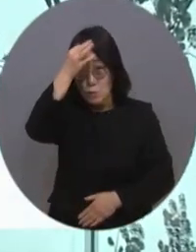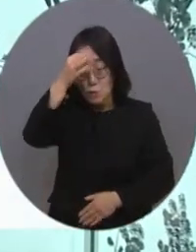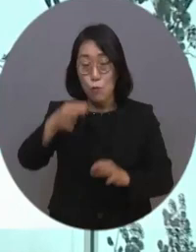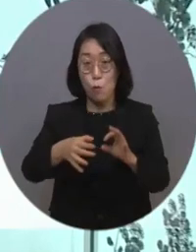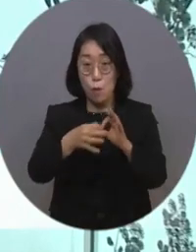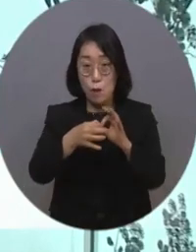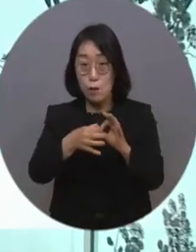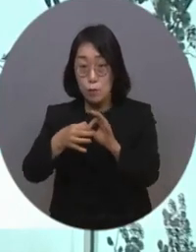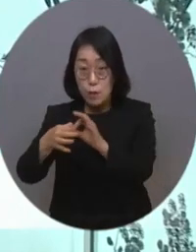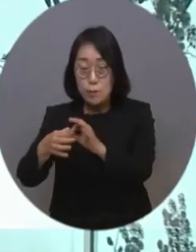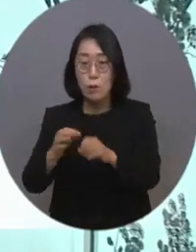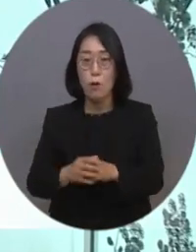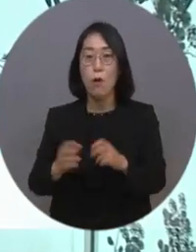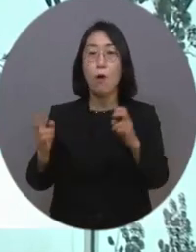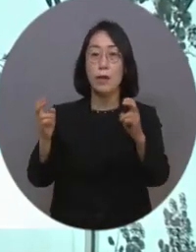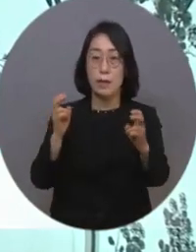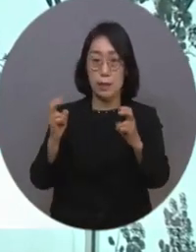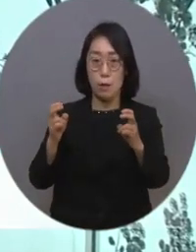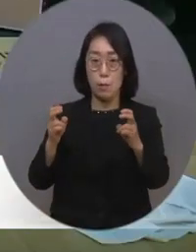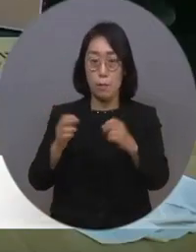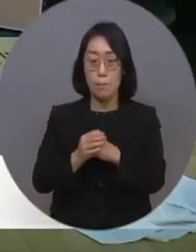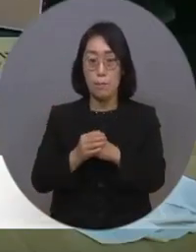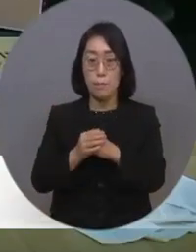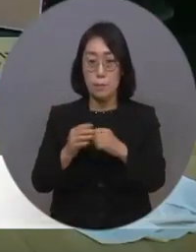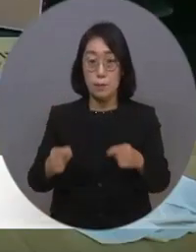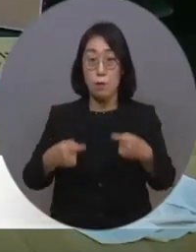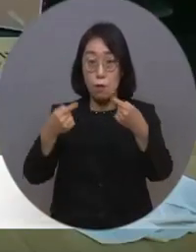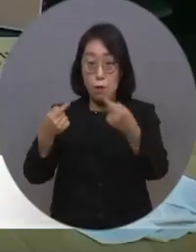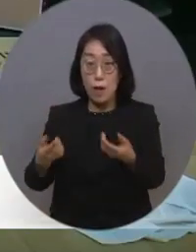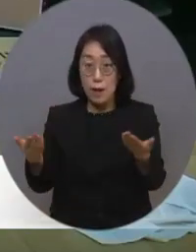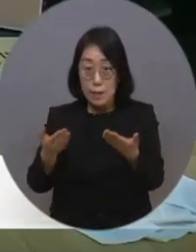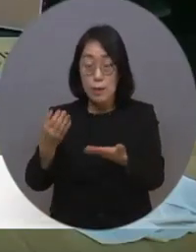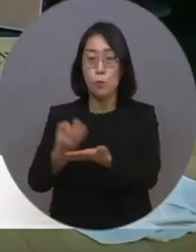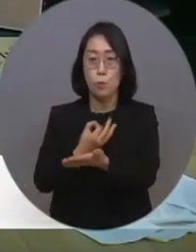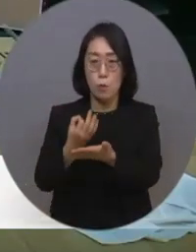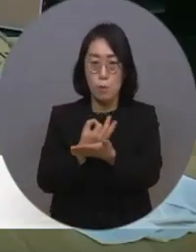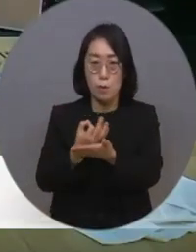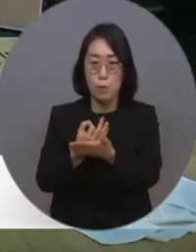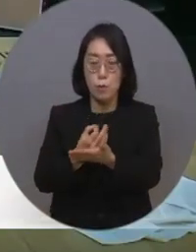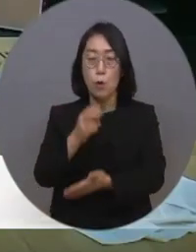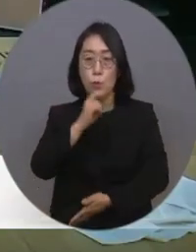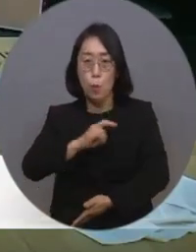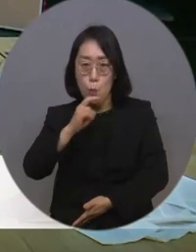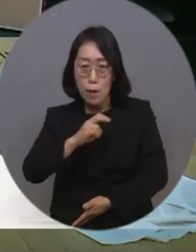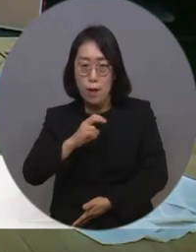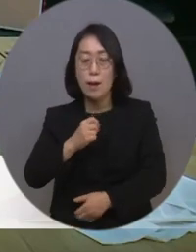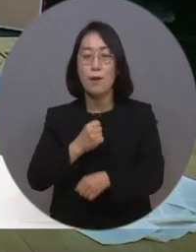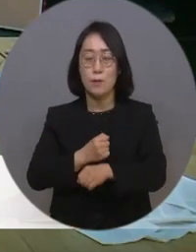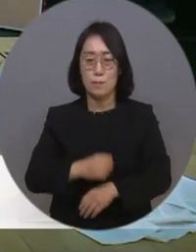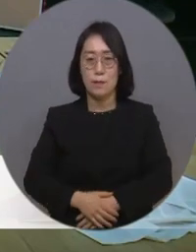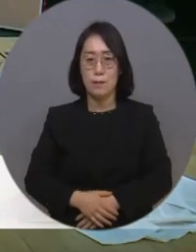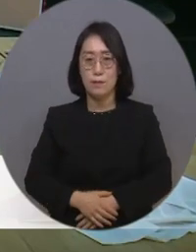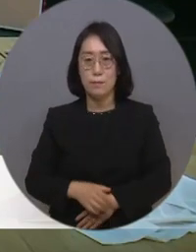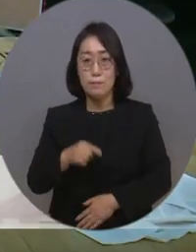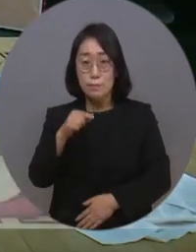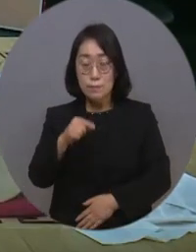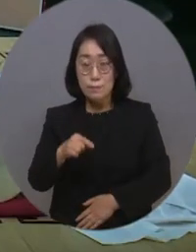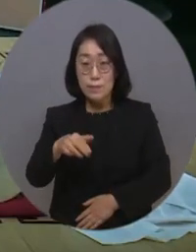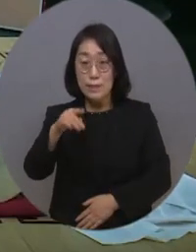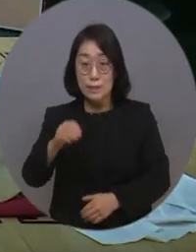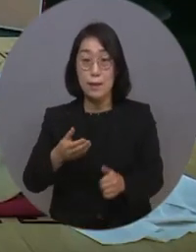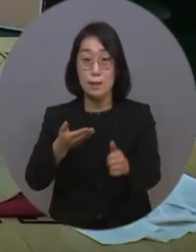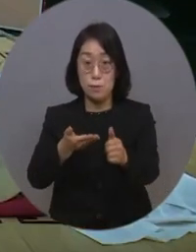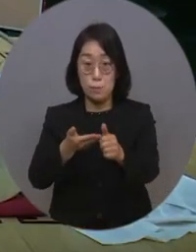시스템으로 바디프렌드 기업문화팀에 채용돼 직업 연주자로도 활동하고 있습니다. 이번 공연에서 장성빈